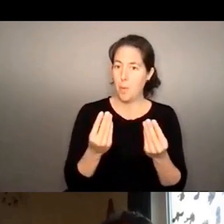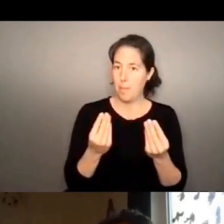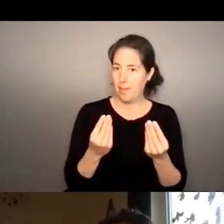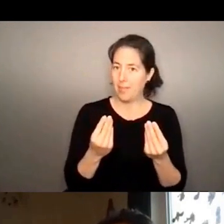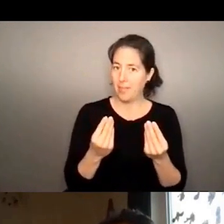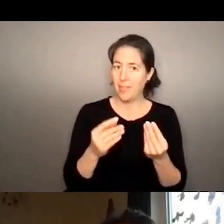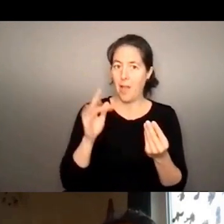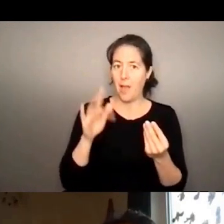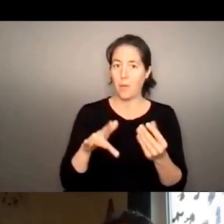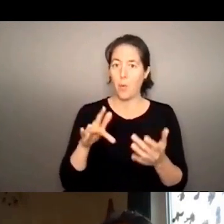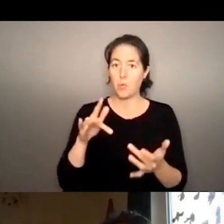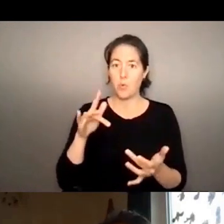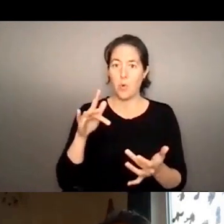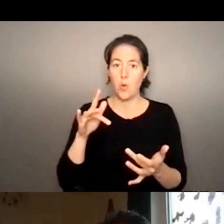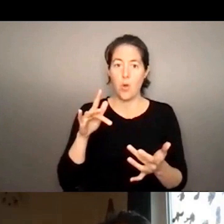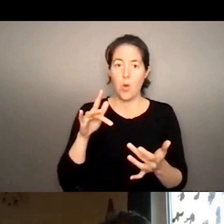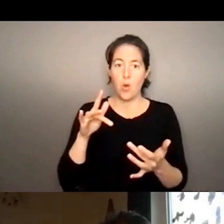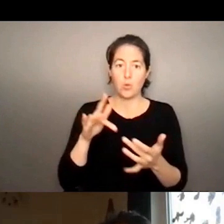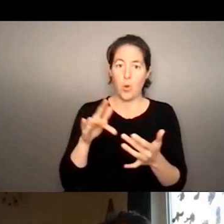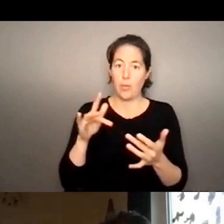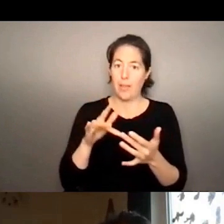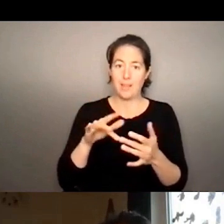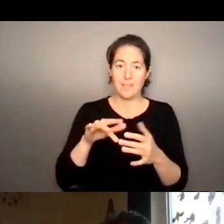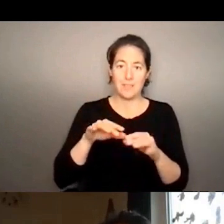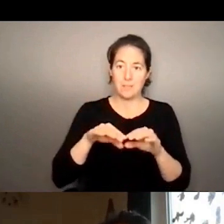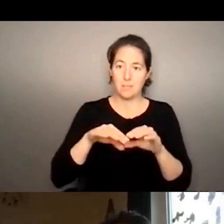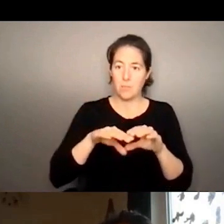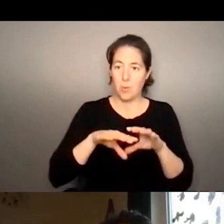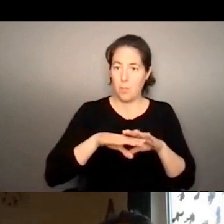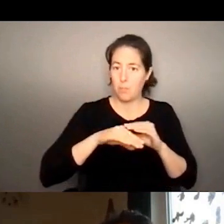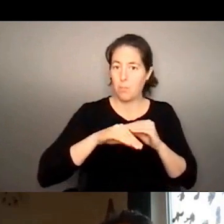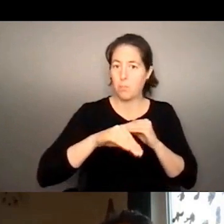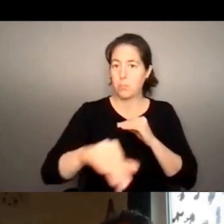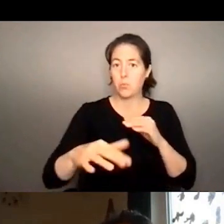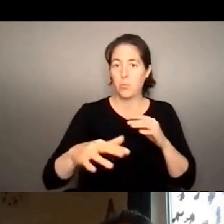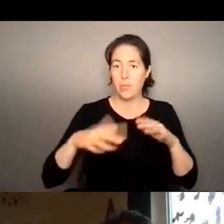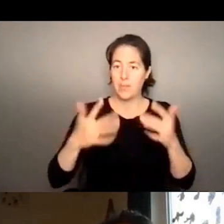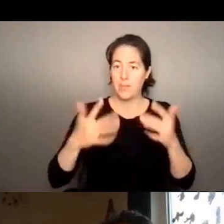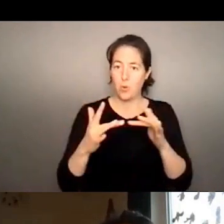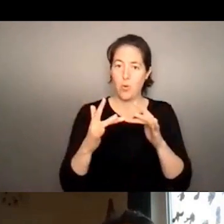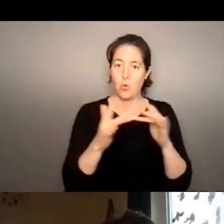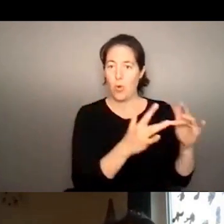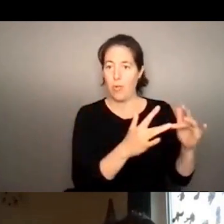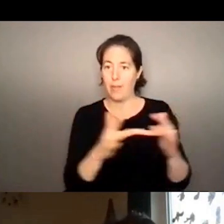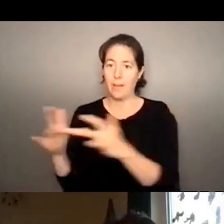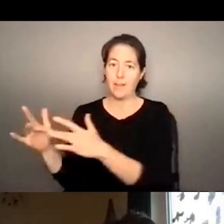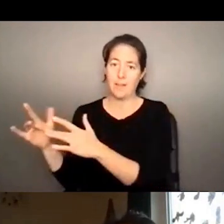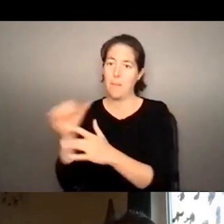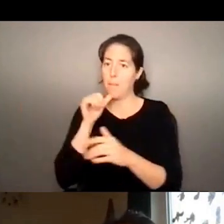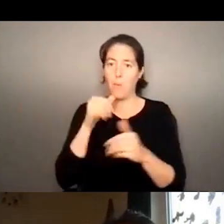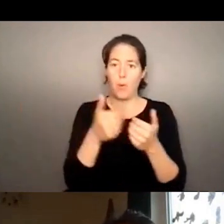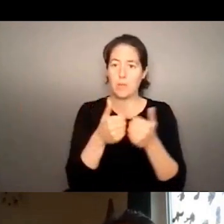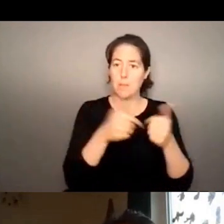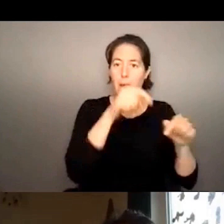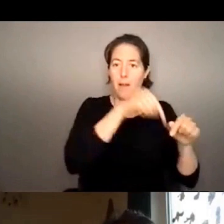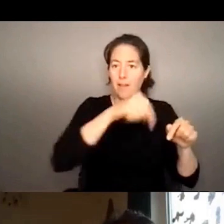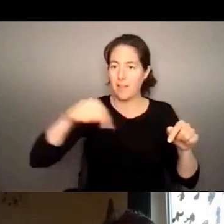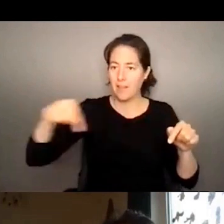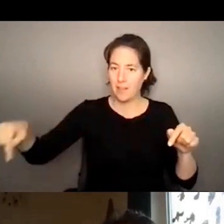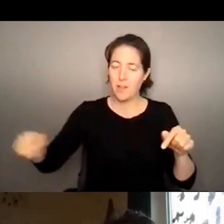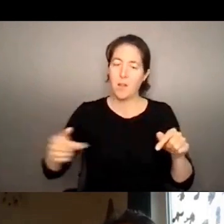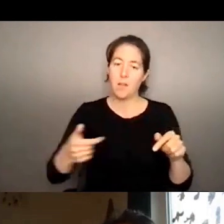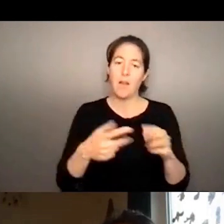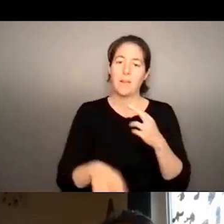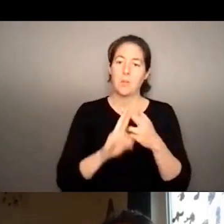qu'il est connecté sur son ensemble dès l'inoculation. Puis, c'est ça a des résultats beaucoup plus